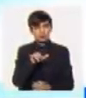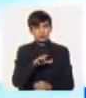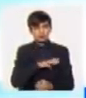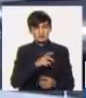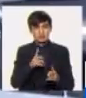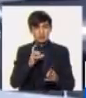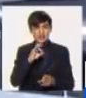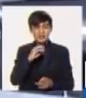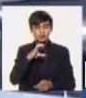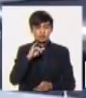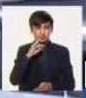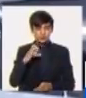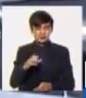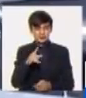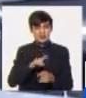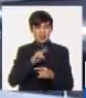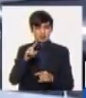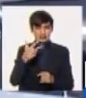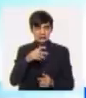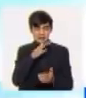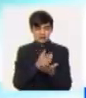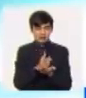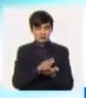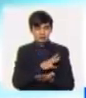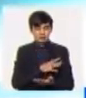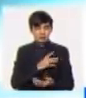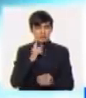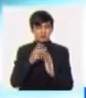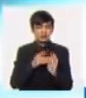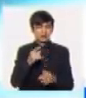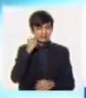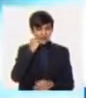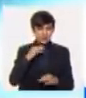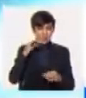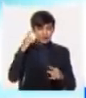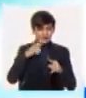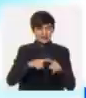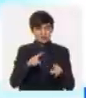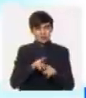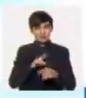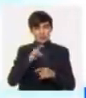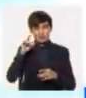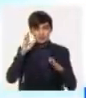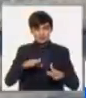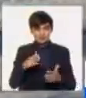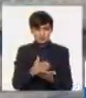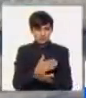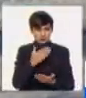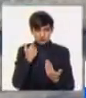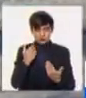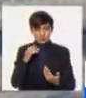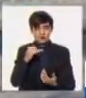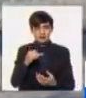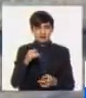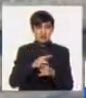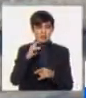назначенный ресурс самого самолета 30 лет. Такое понятие, как старая авиационная техника, в авиации у нас отсутствует.